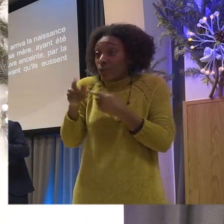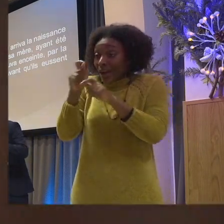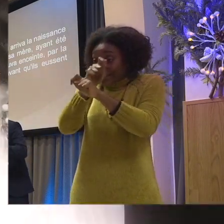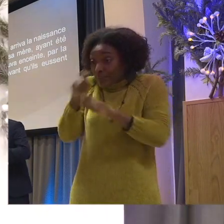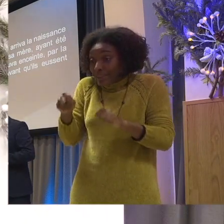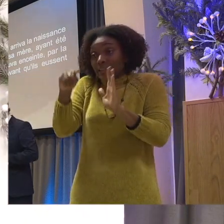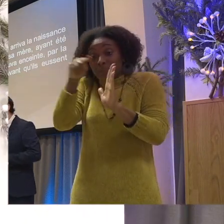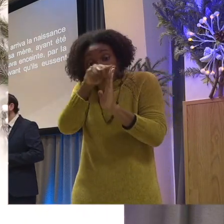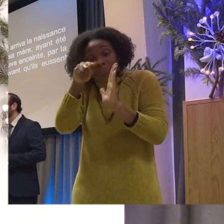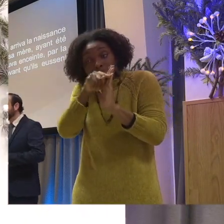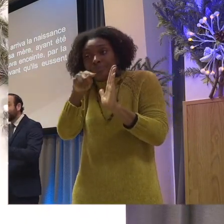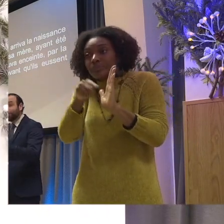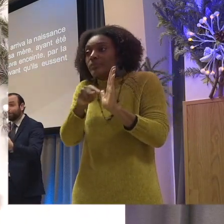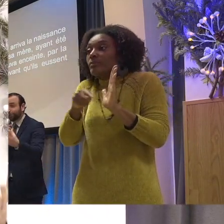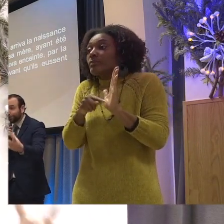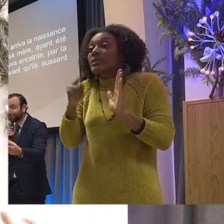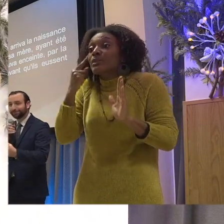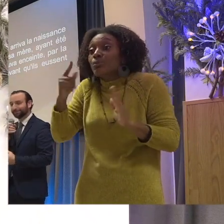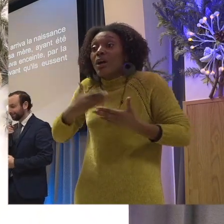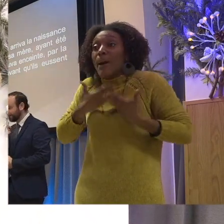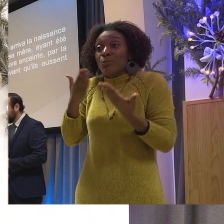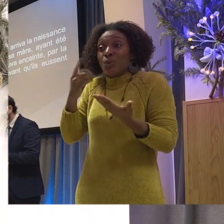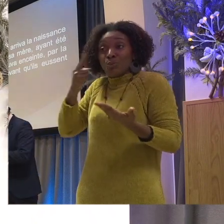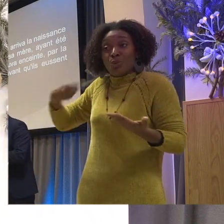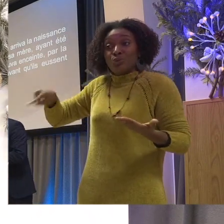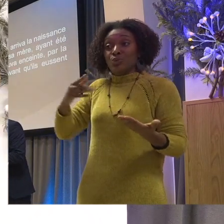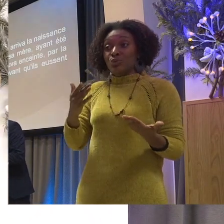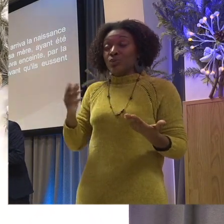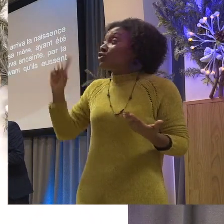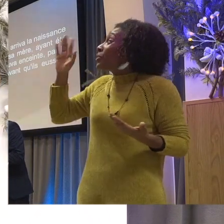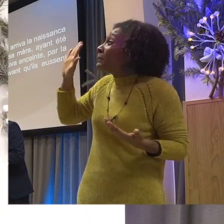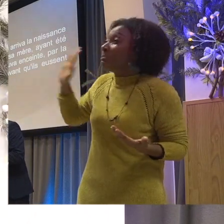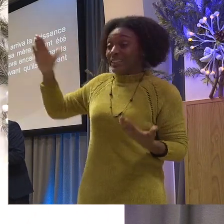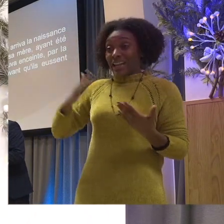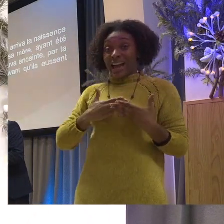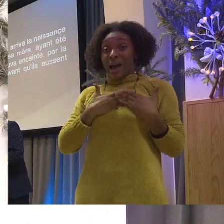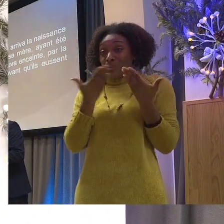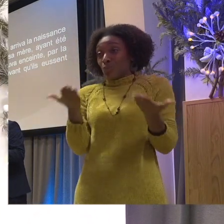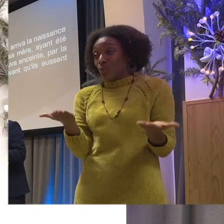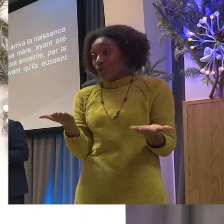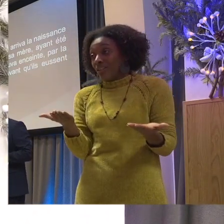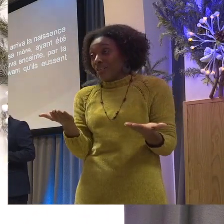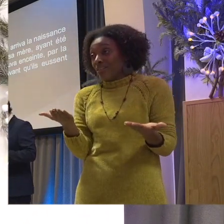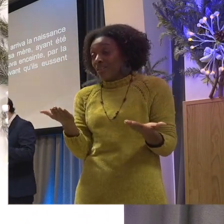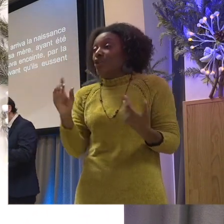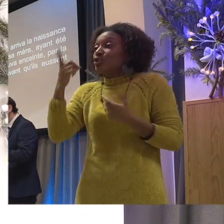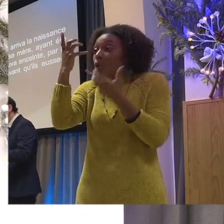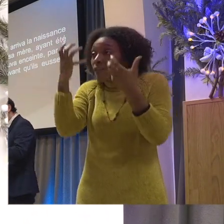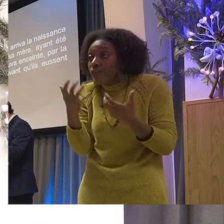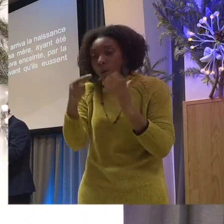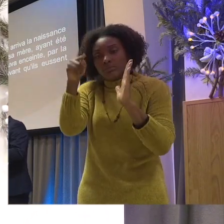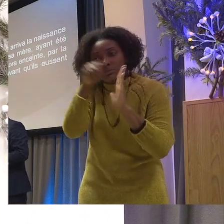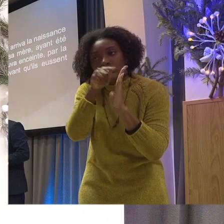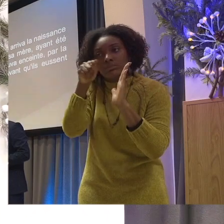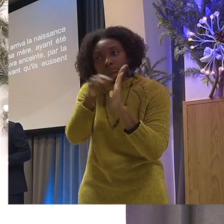certains principes, c'est par amour pour nous, parce que Dieu est amour. Dieu a mis ce principe d'ordre